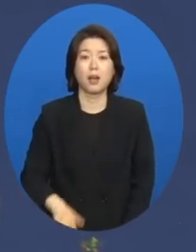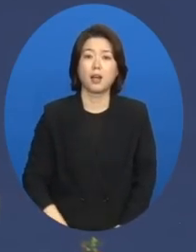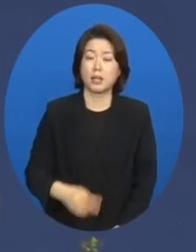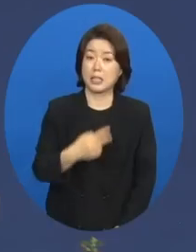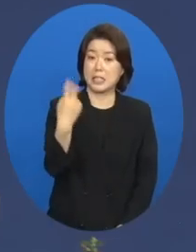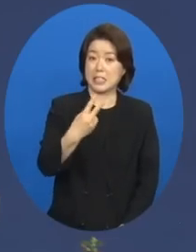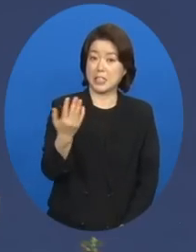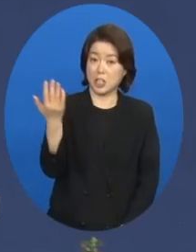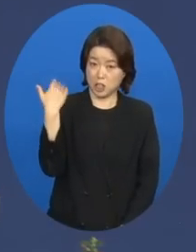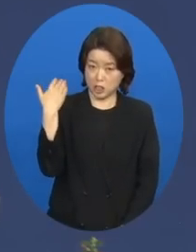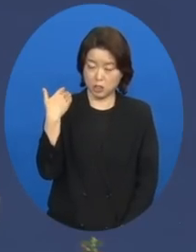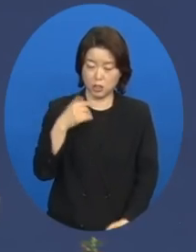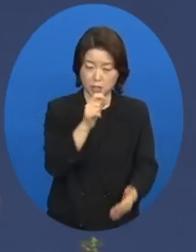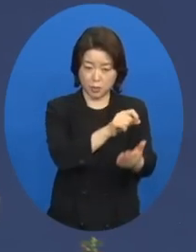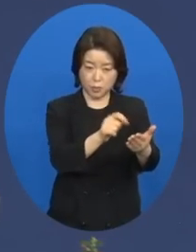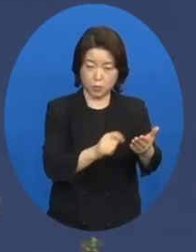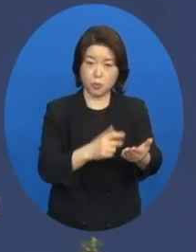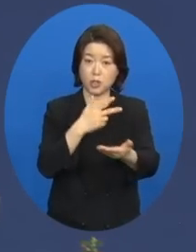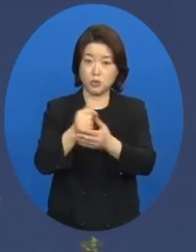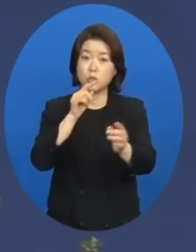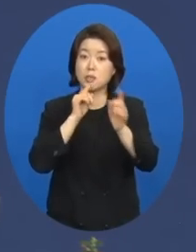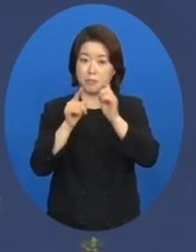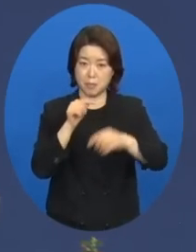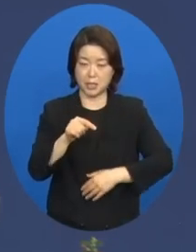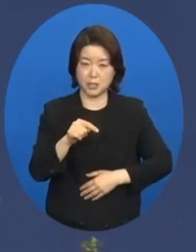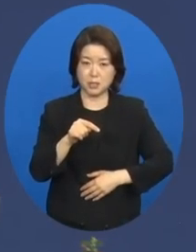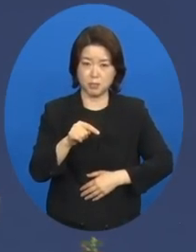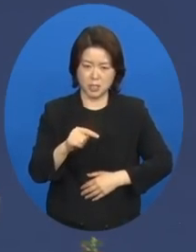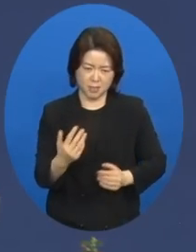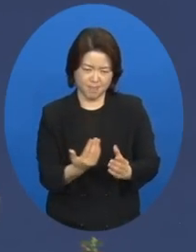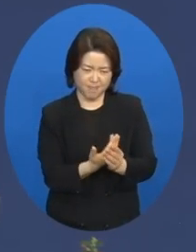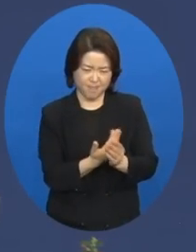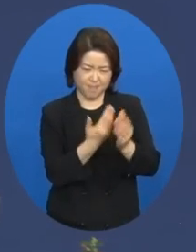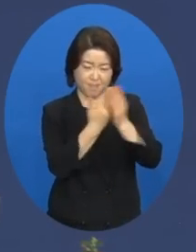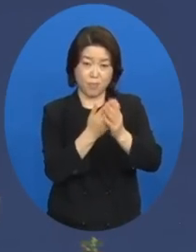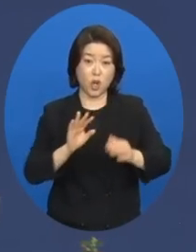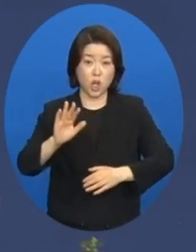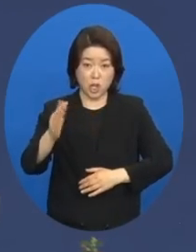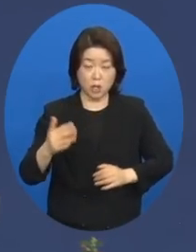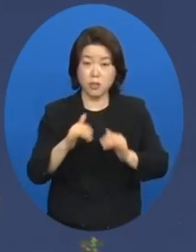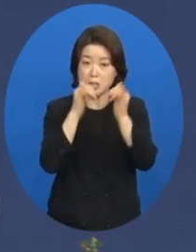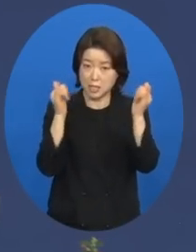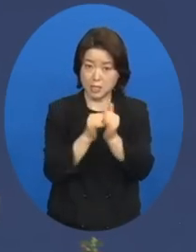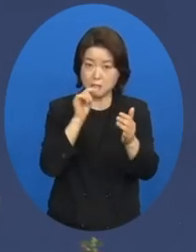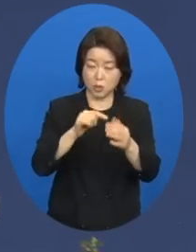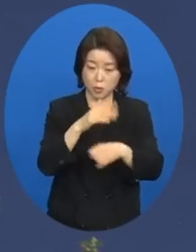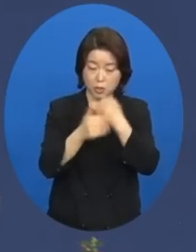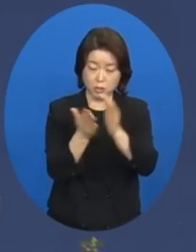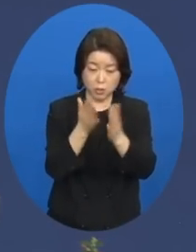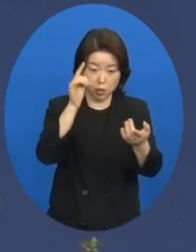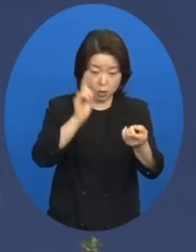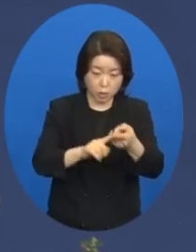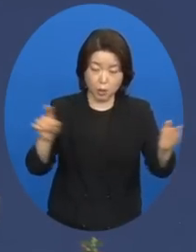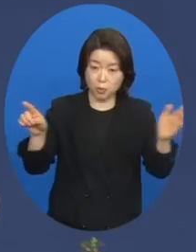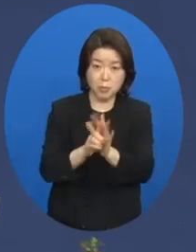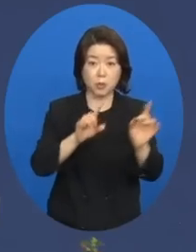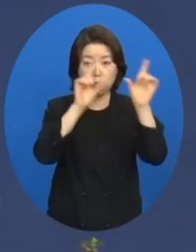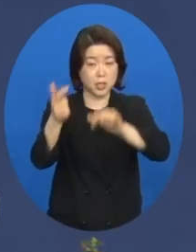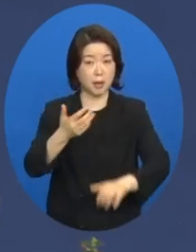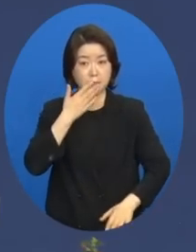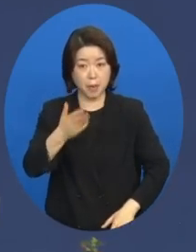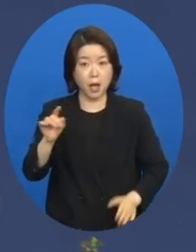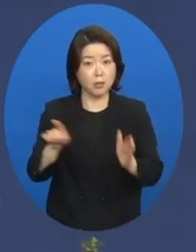2000년 전에 기록된 주님의 말씀이 이 고도화된 현대 문명의 사회에서도 성경대로 믿고 사는 게